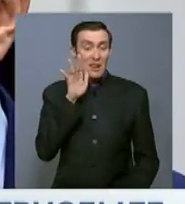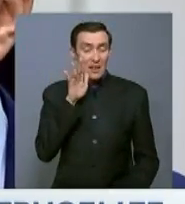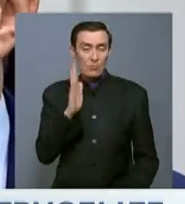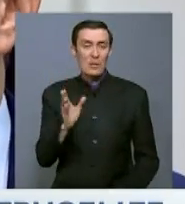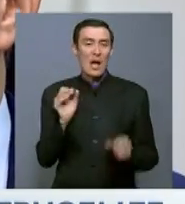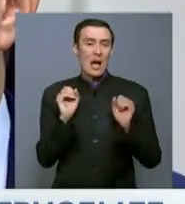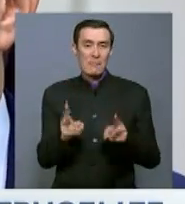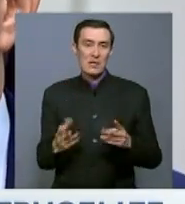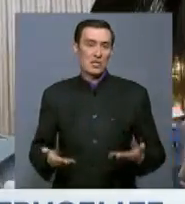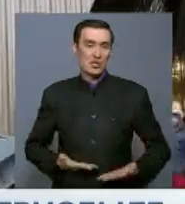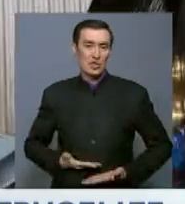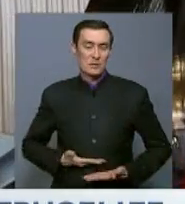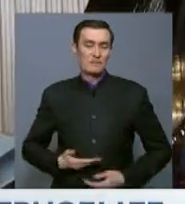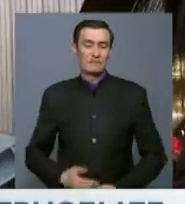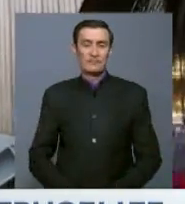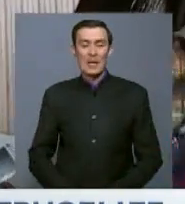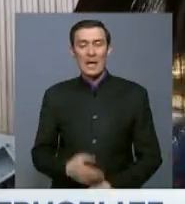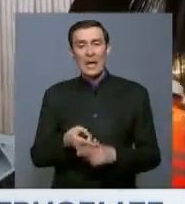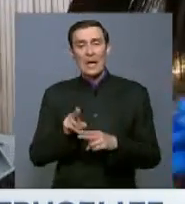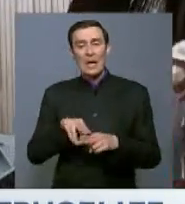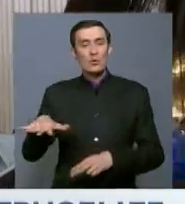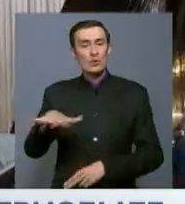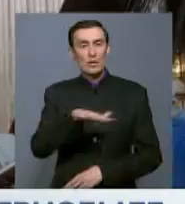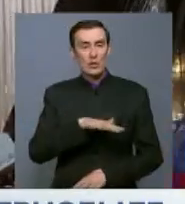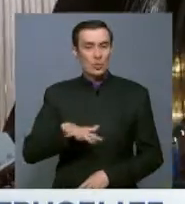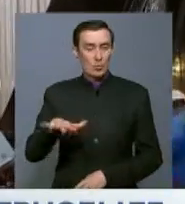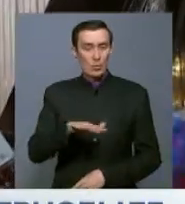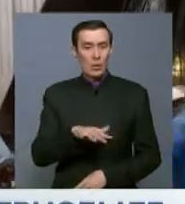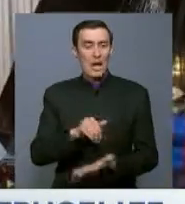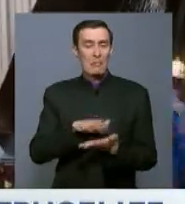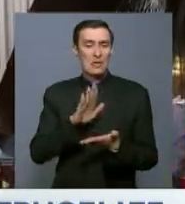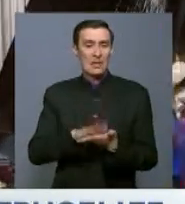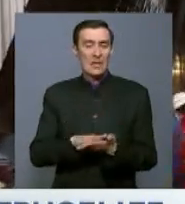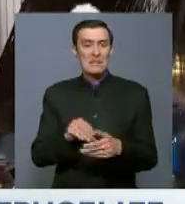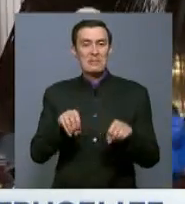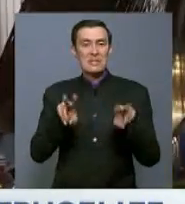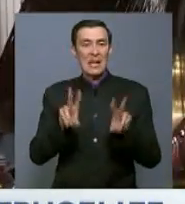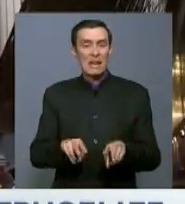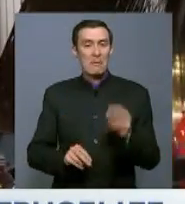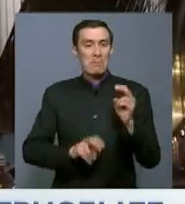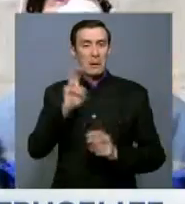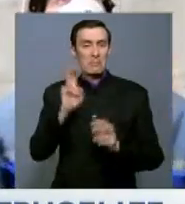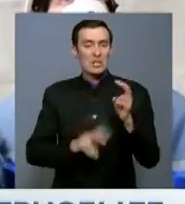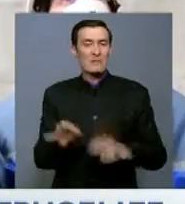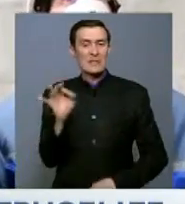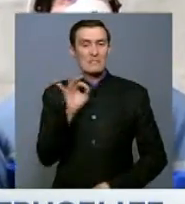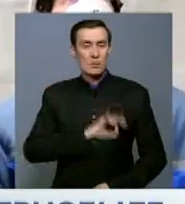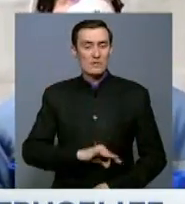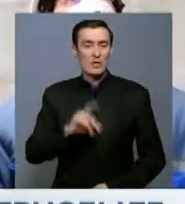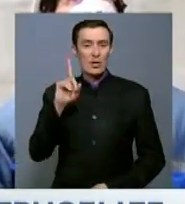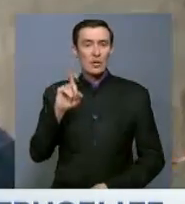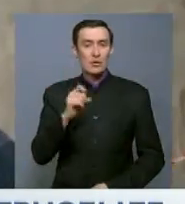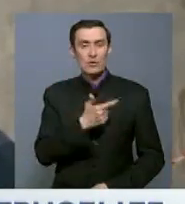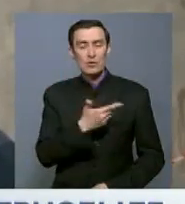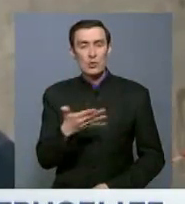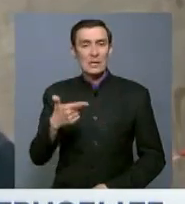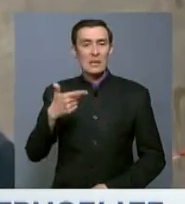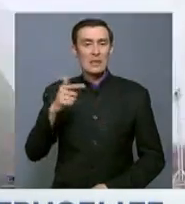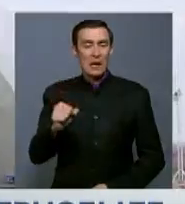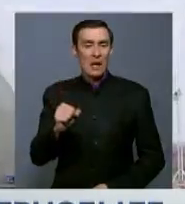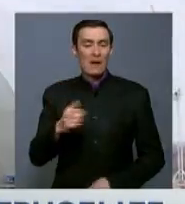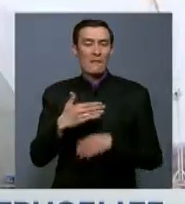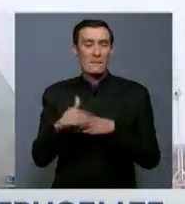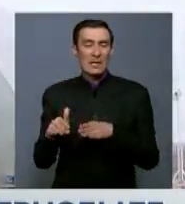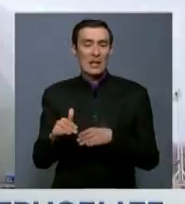жить и вести хозяйство. Эту часть территории Чернобыля определили как зону специального промышленного использования. Сотню гектаров выделили под